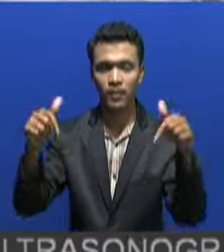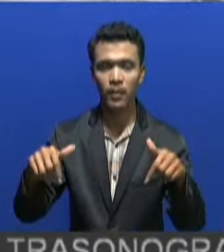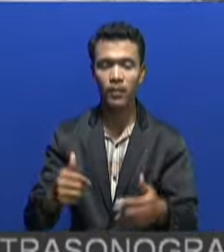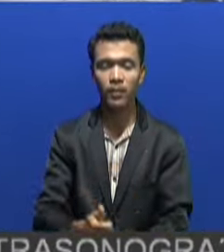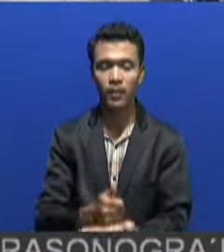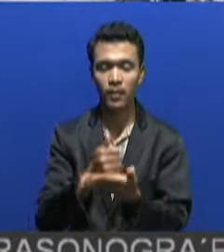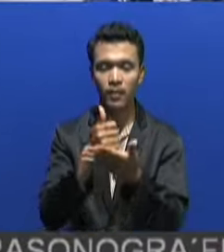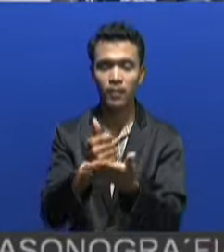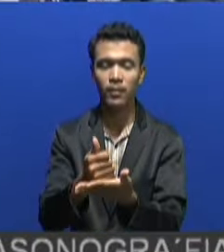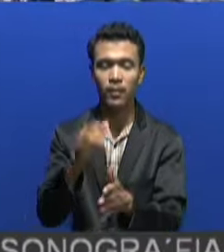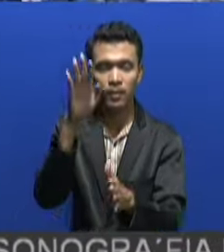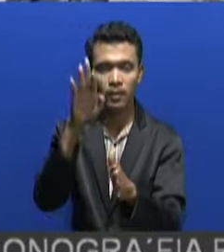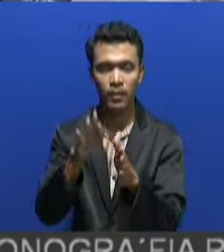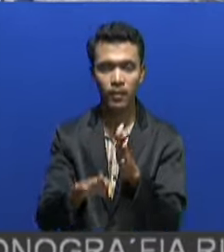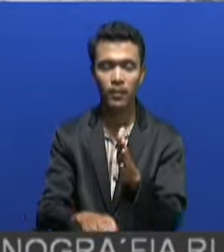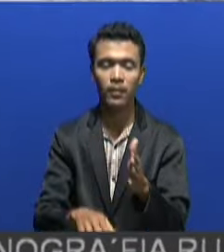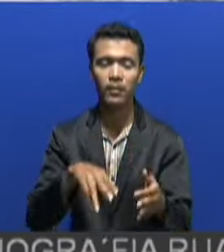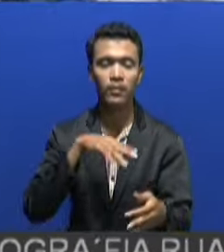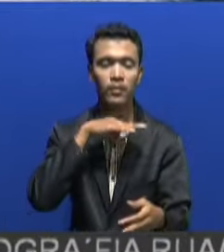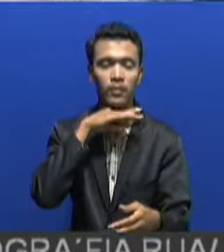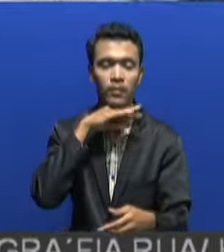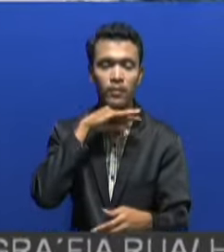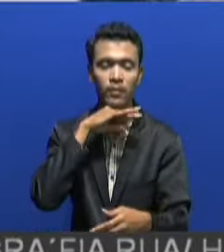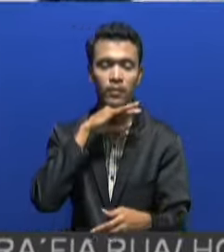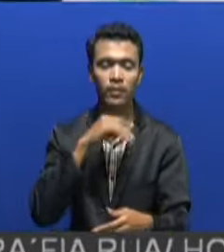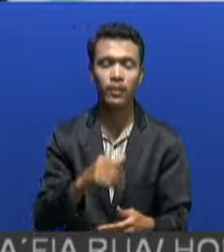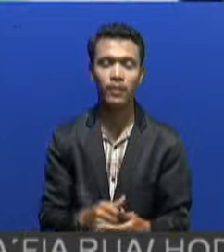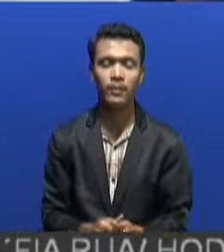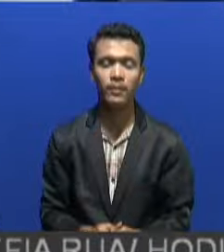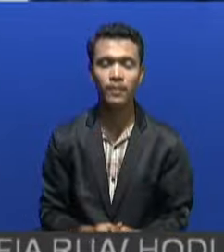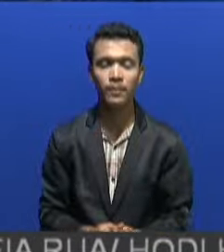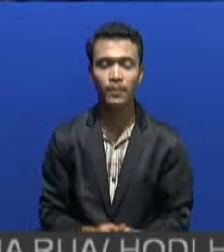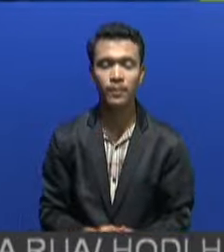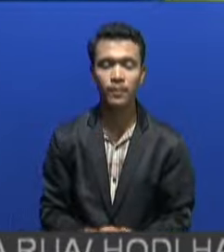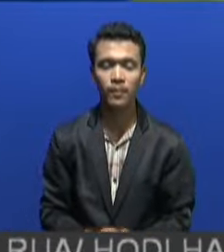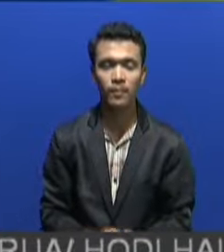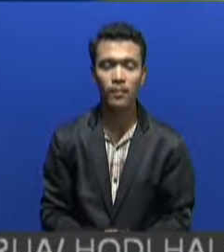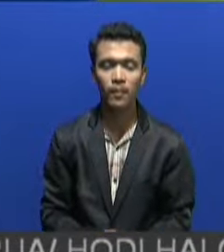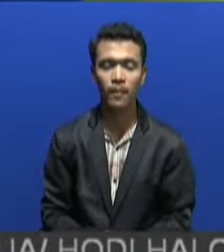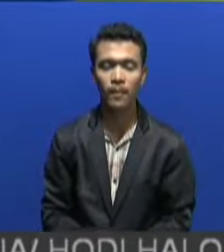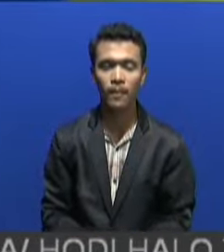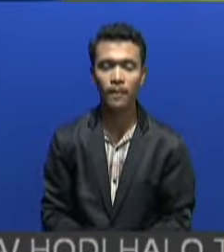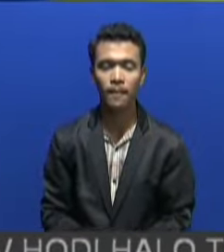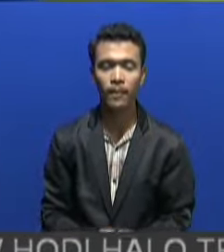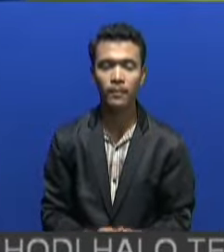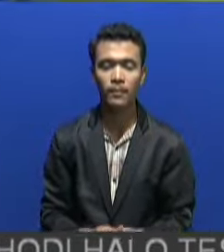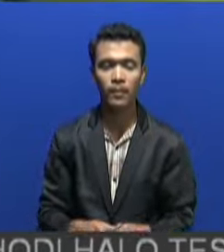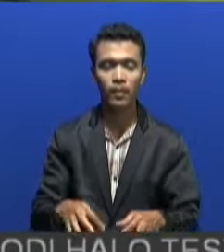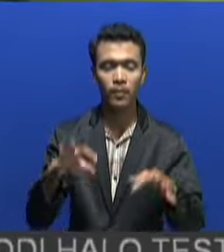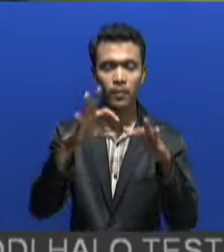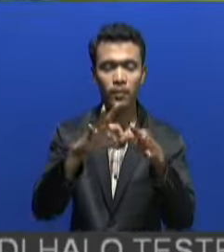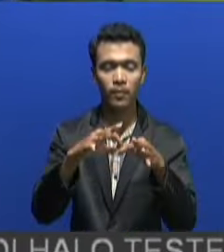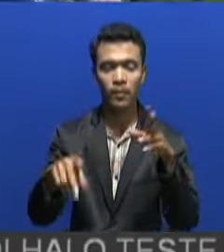be fair science anene. Ini iminen hira maka raut ya fatin. Ini ho kondotor amin nine